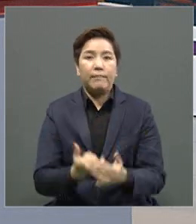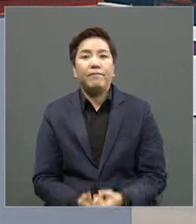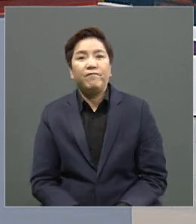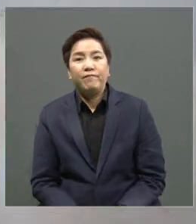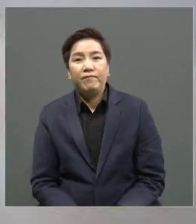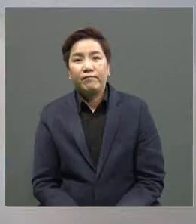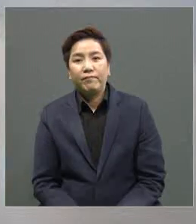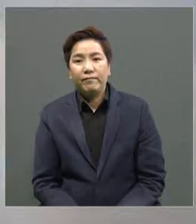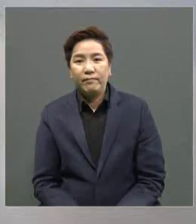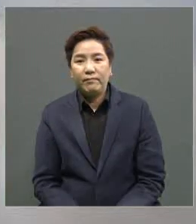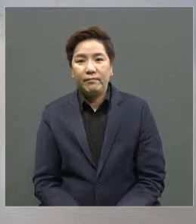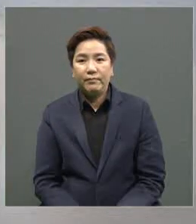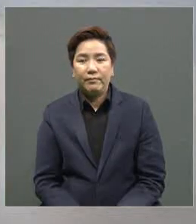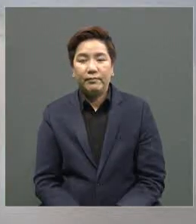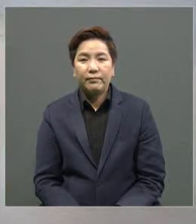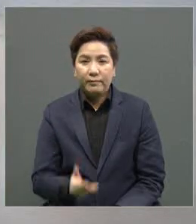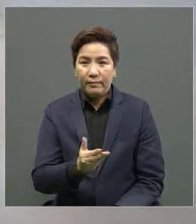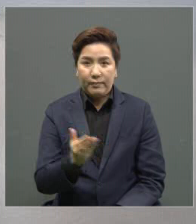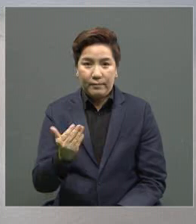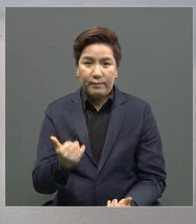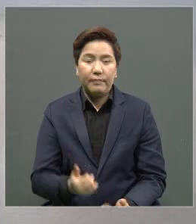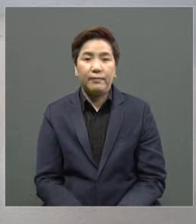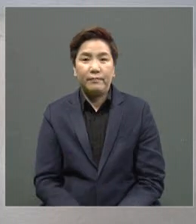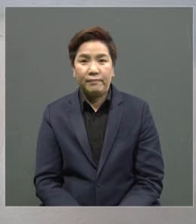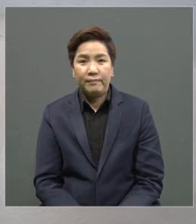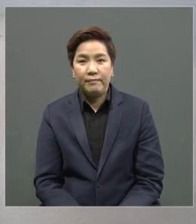ค่ะเชิญค่ะ